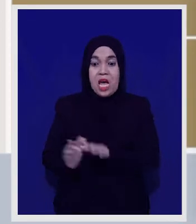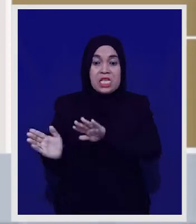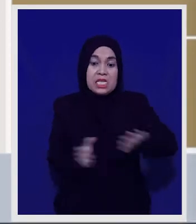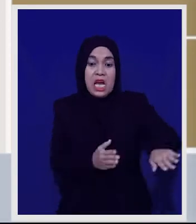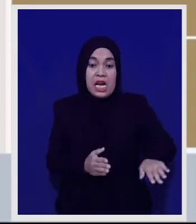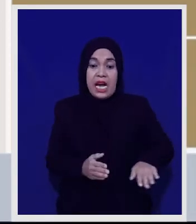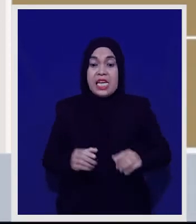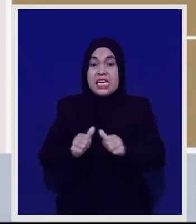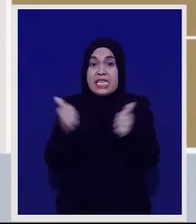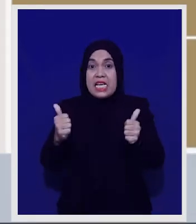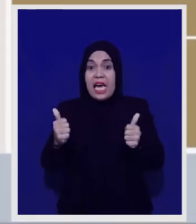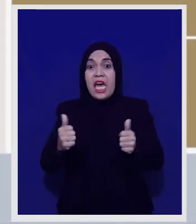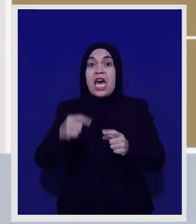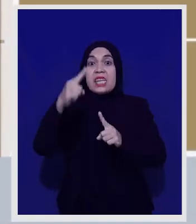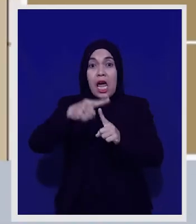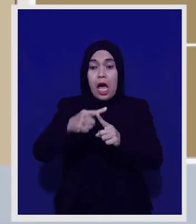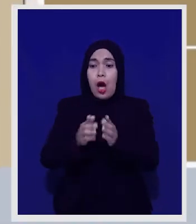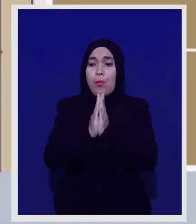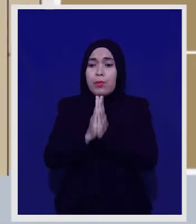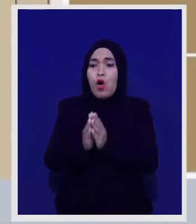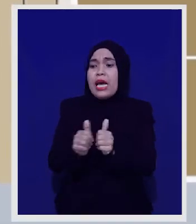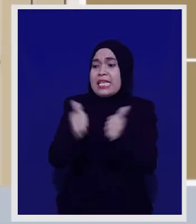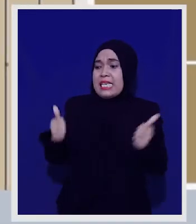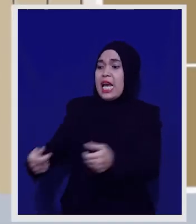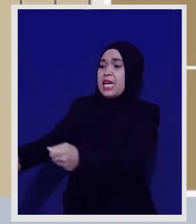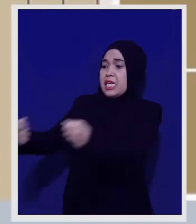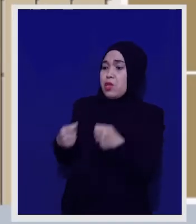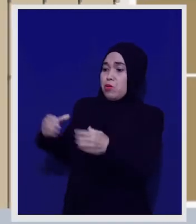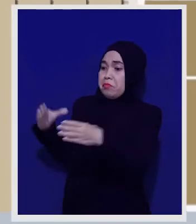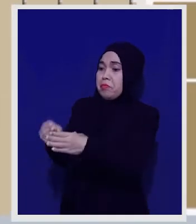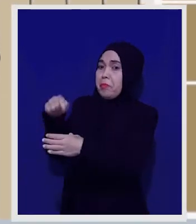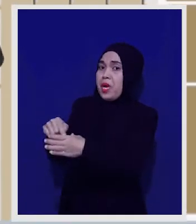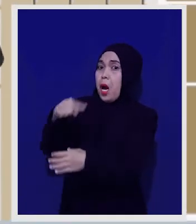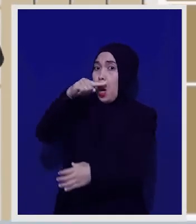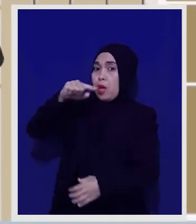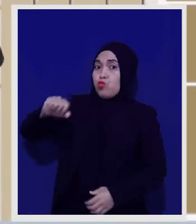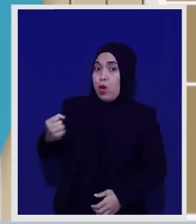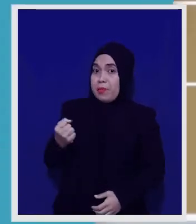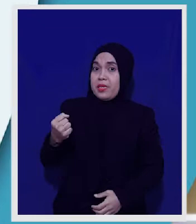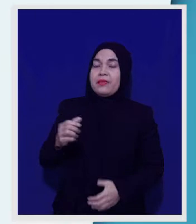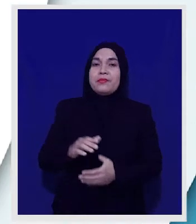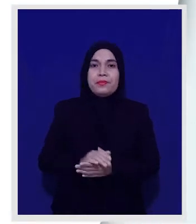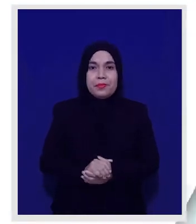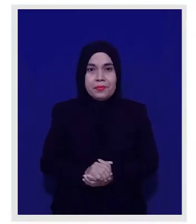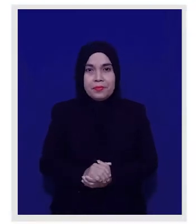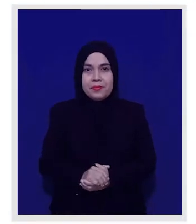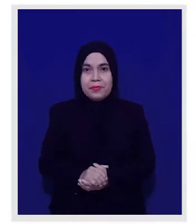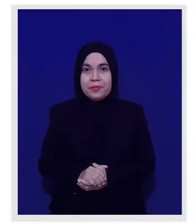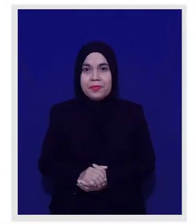Adapun cerai talak adalah permohonan cerai yang diajukan oleh bubuhan laki.